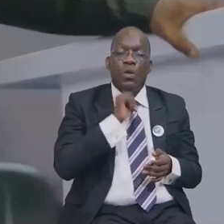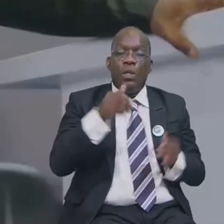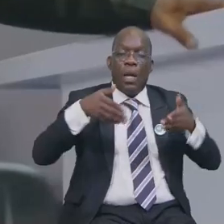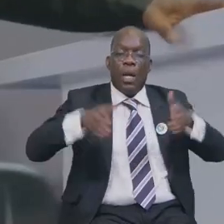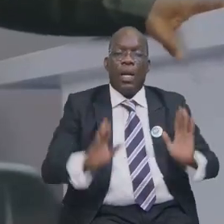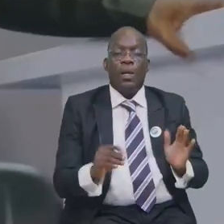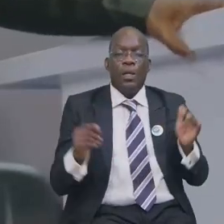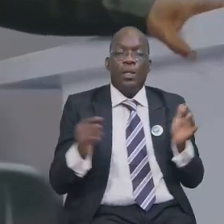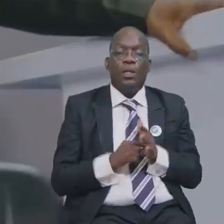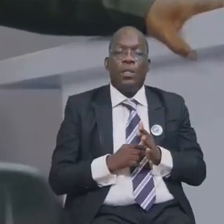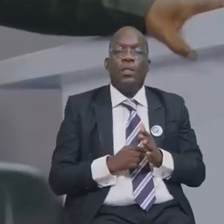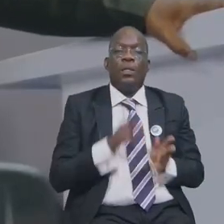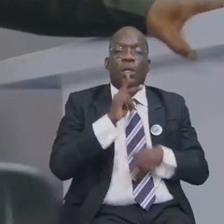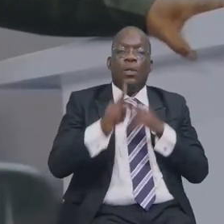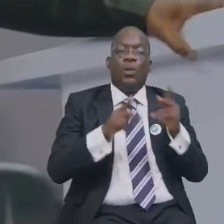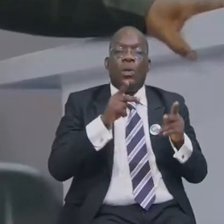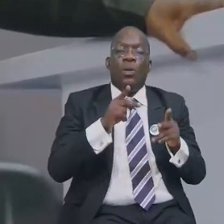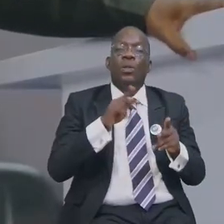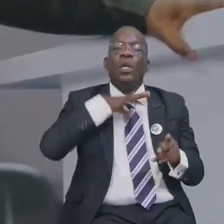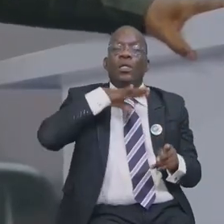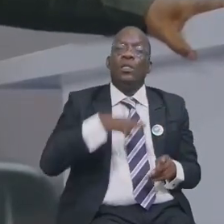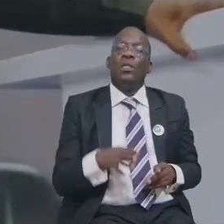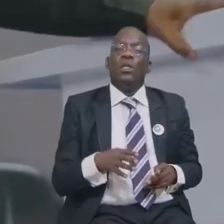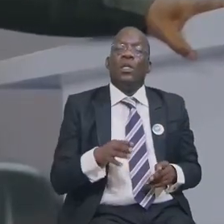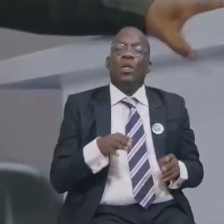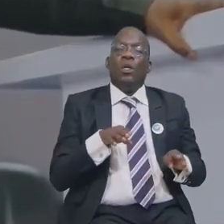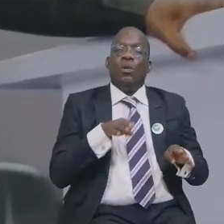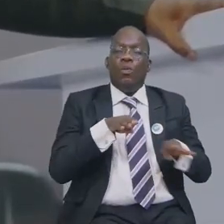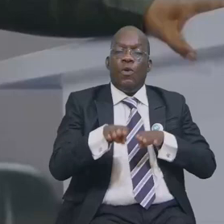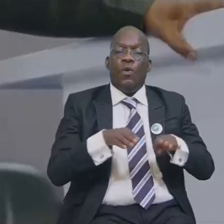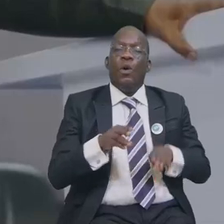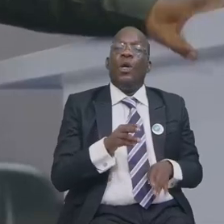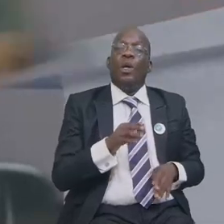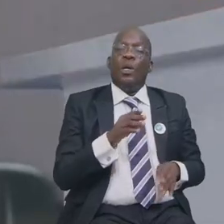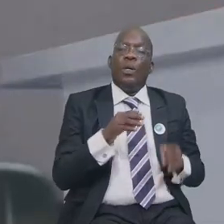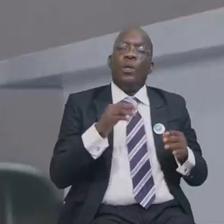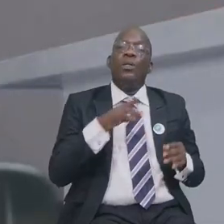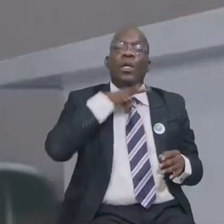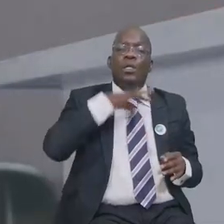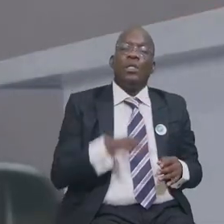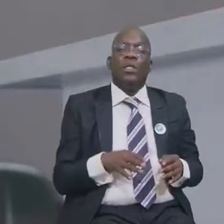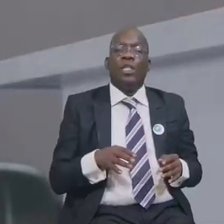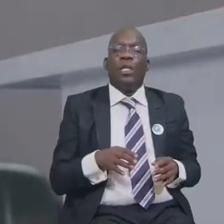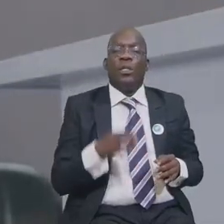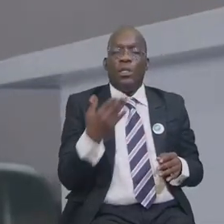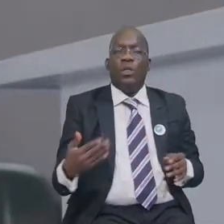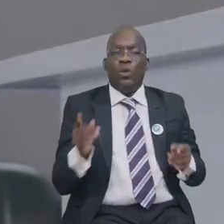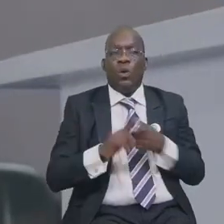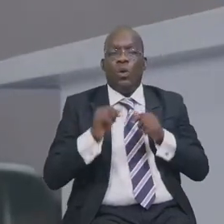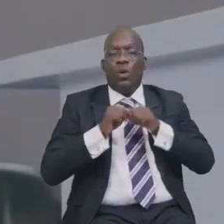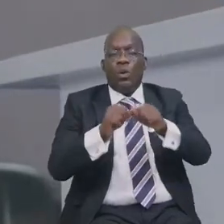robinet de souiller, de comportement souillé, de continuer à couler. Mais si